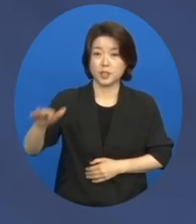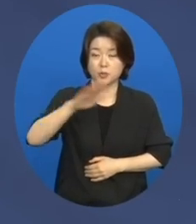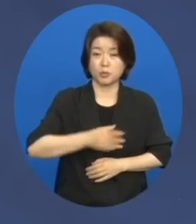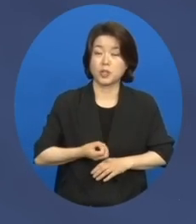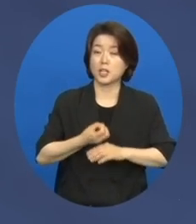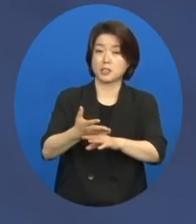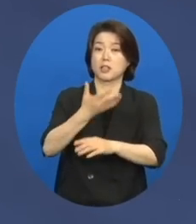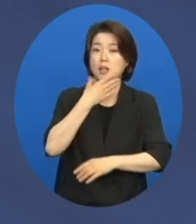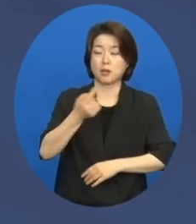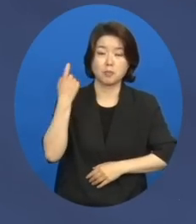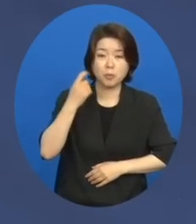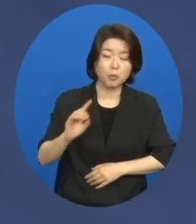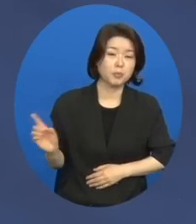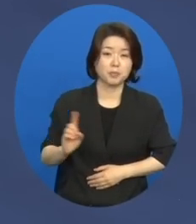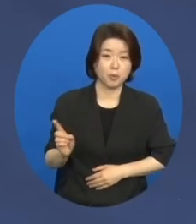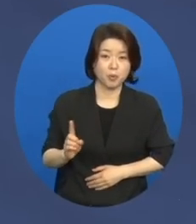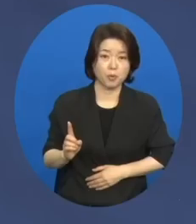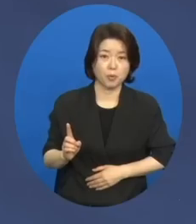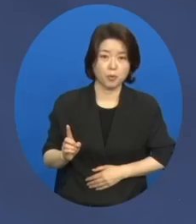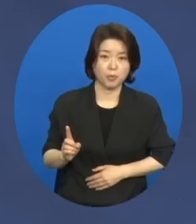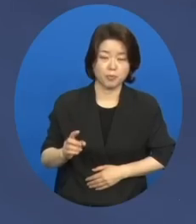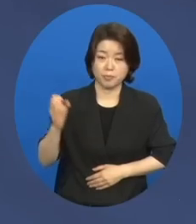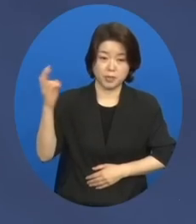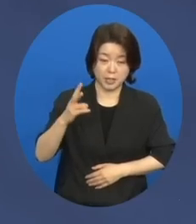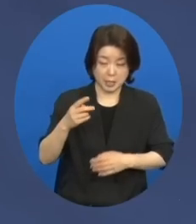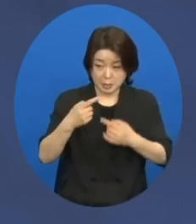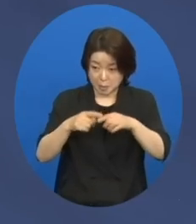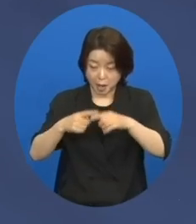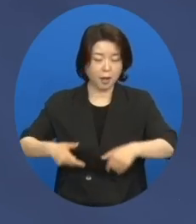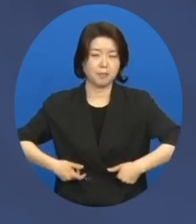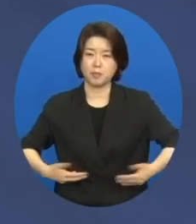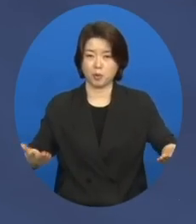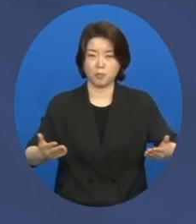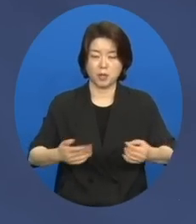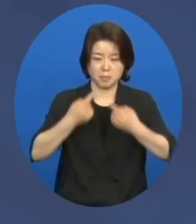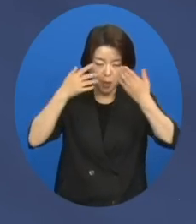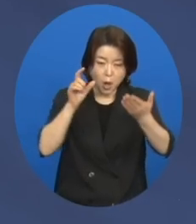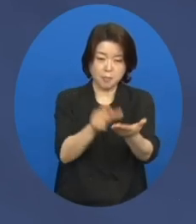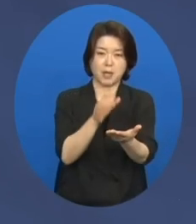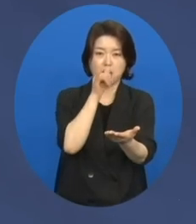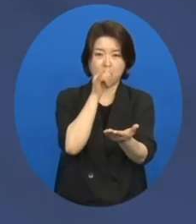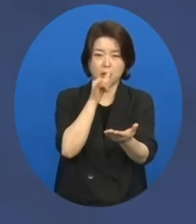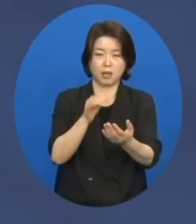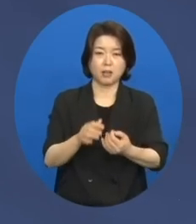복음이 무슨 복음인지에 대하여 재해석이 필요 없도록 명확히 말씀했어요.